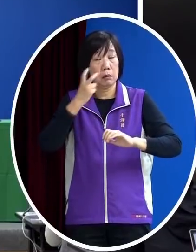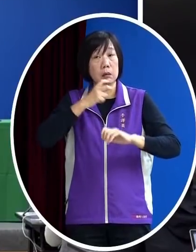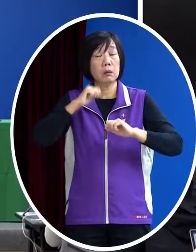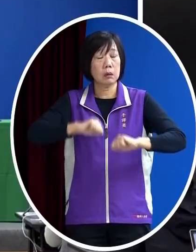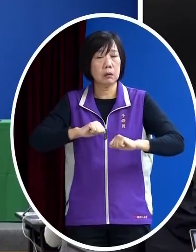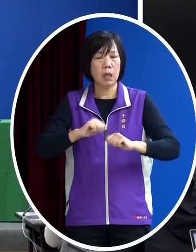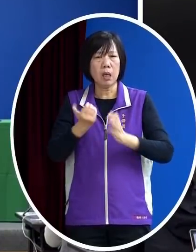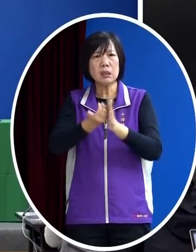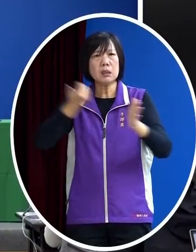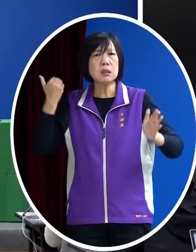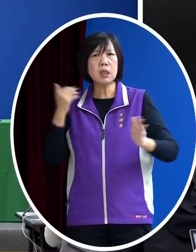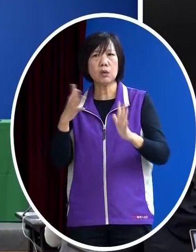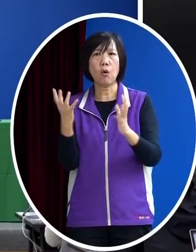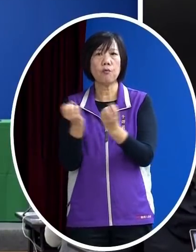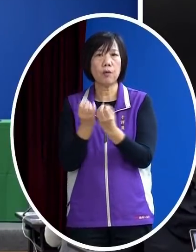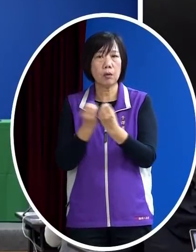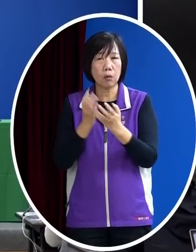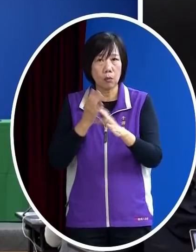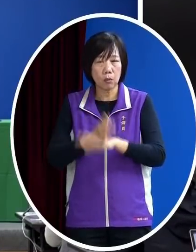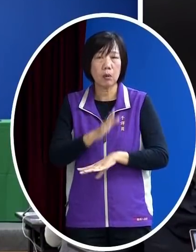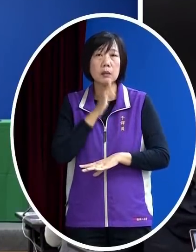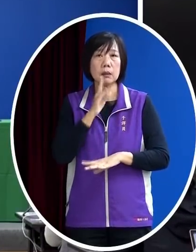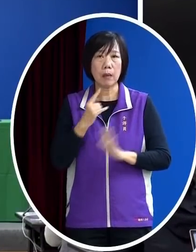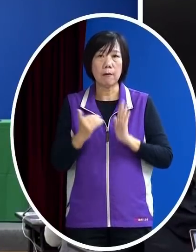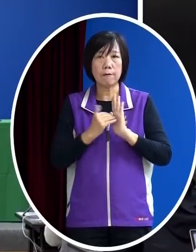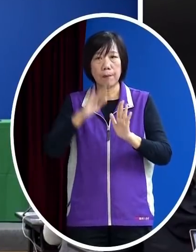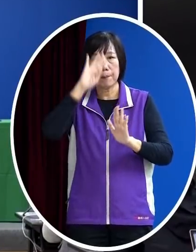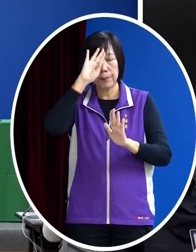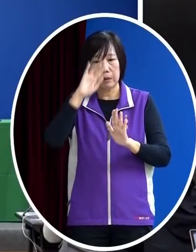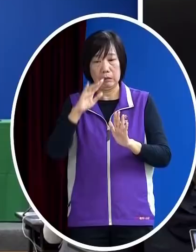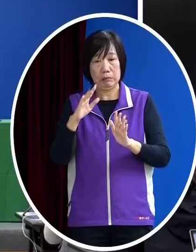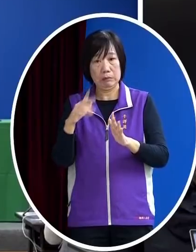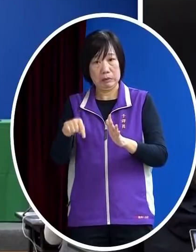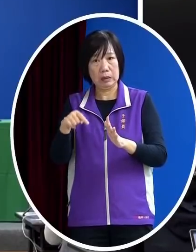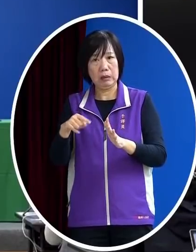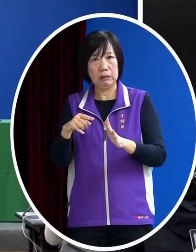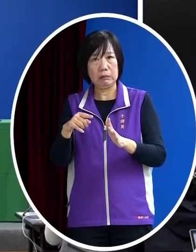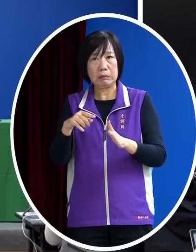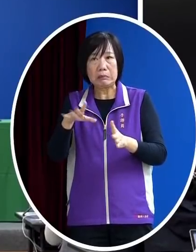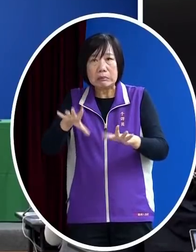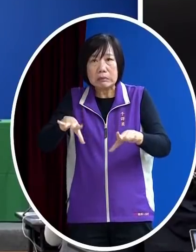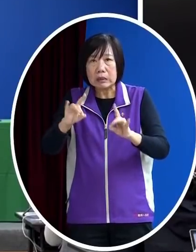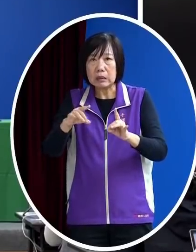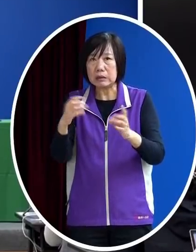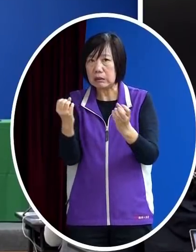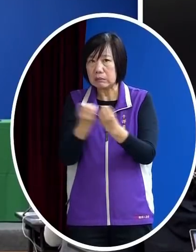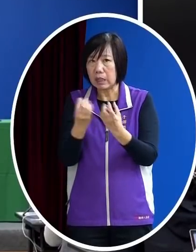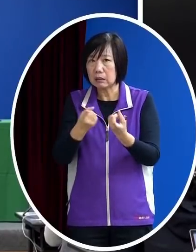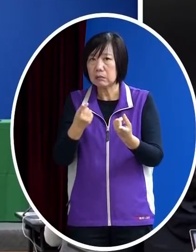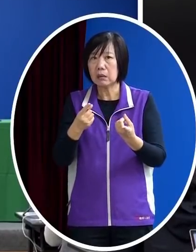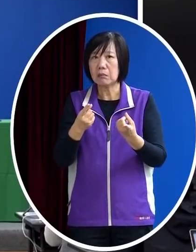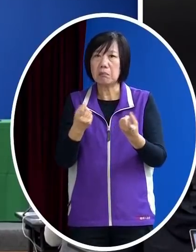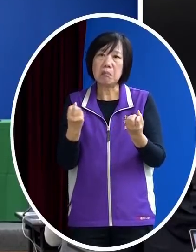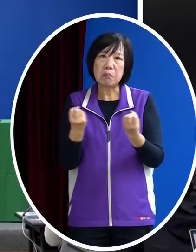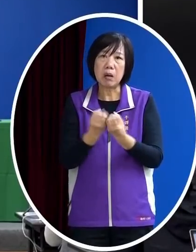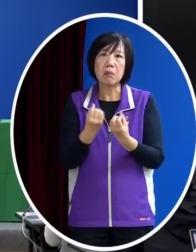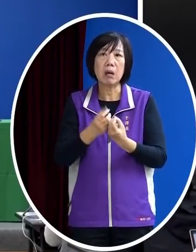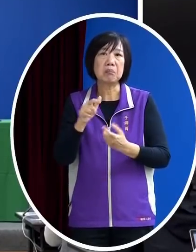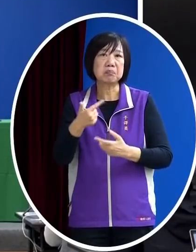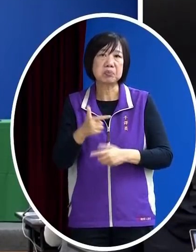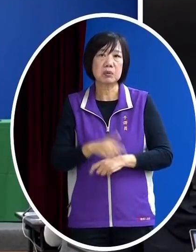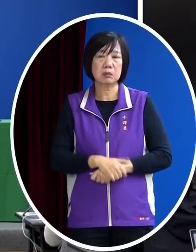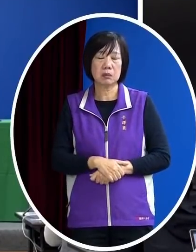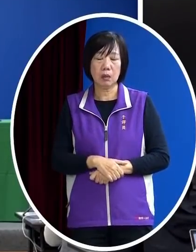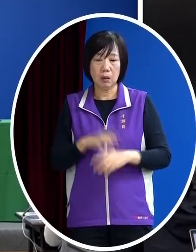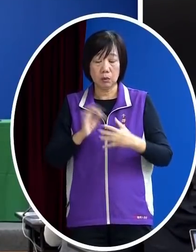例哦，就是机组员的这个防疫部分，这已经不是第一次就是有这样的漏洞。那我们接下来